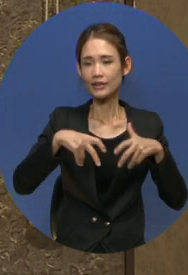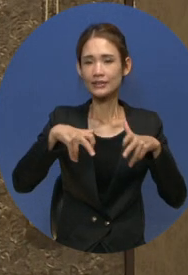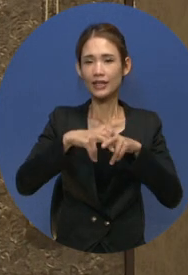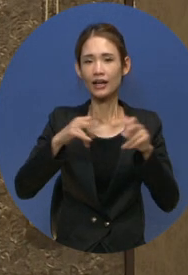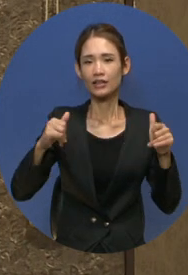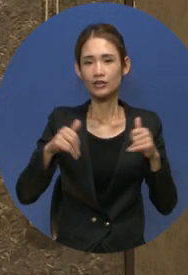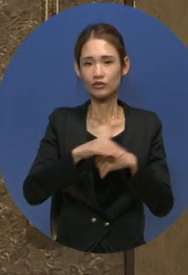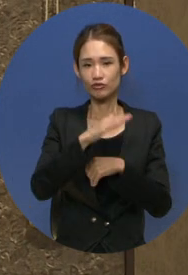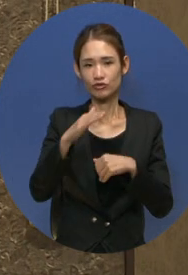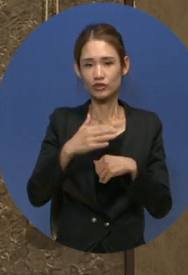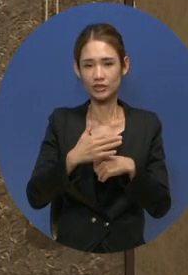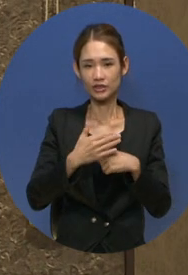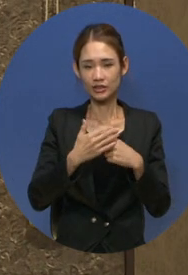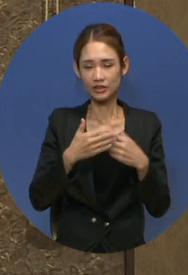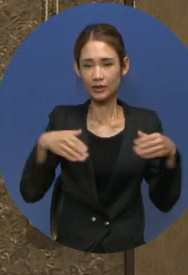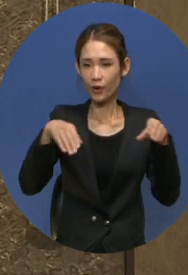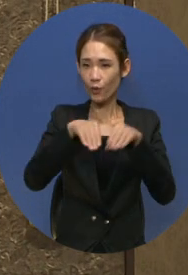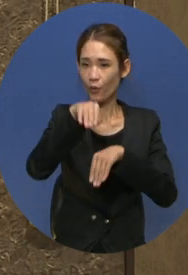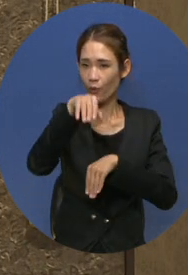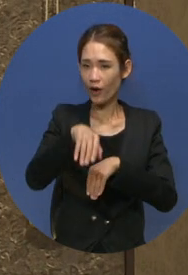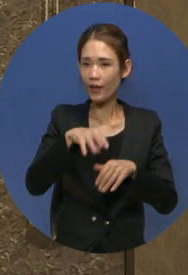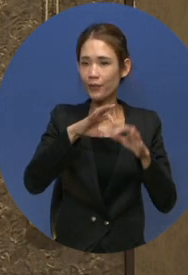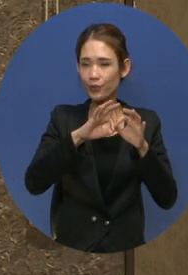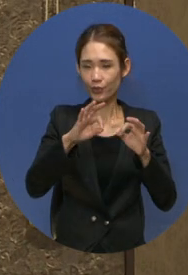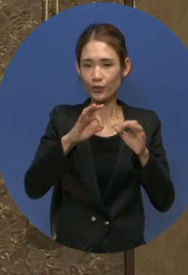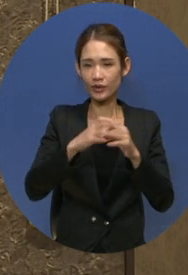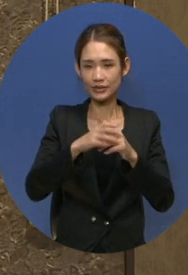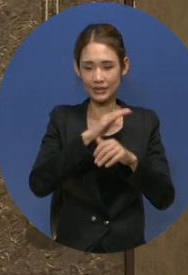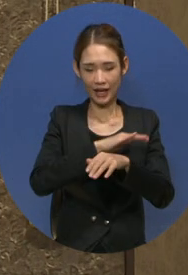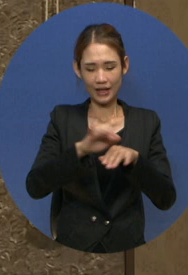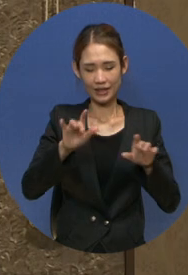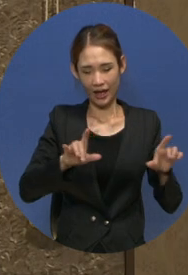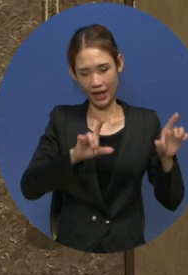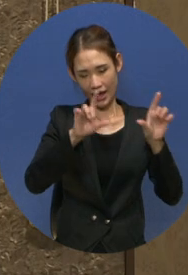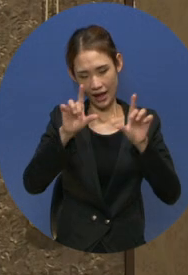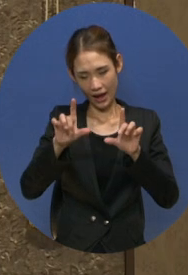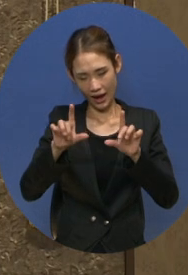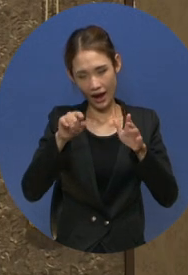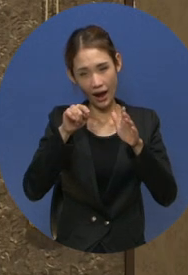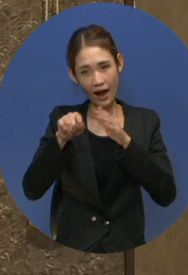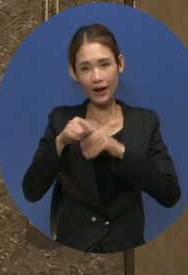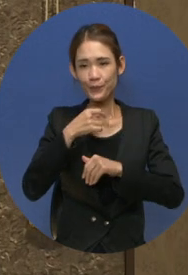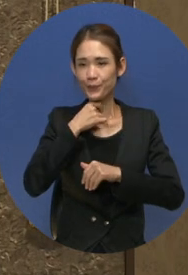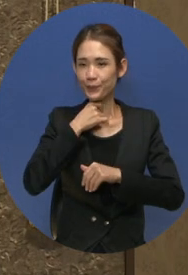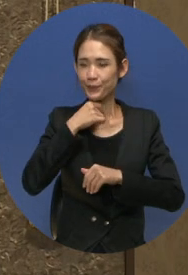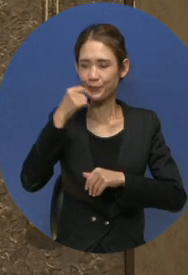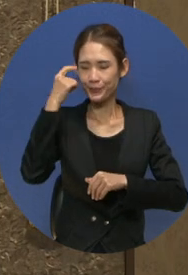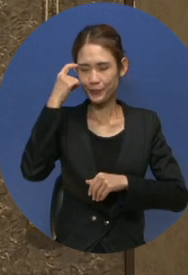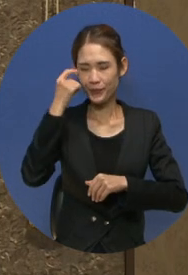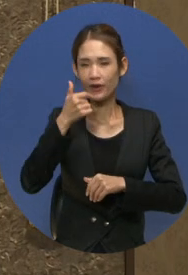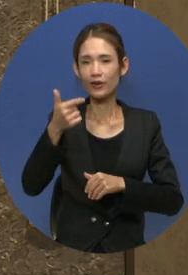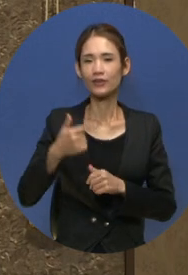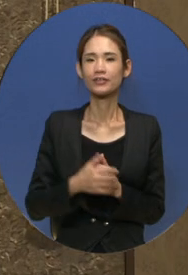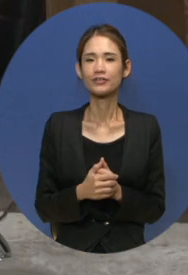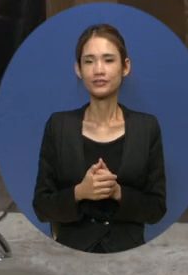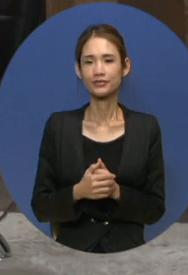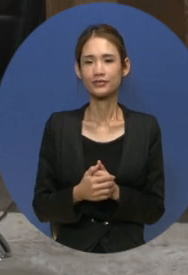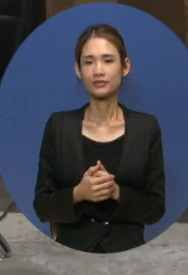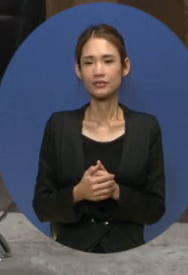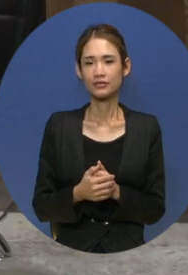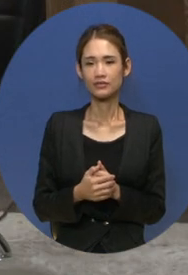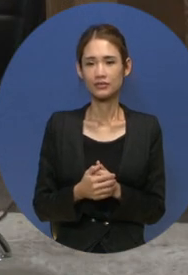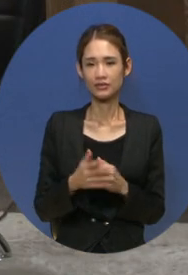우리의 존재를 통해서 그들도 이 지역 안에서 잘 살아갔으면 좋겠다. 그런 바람이 굉장히 컸어요. 네. 그럼